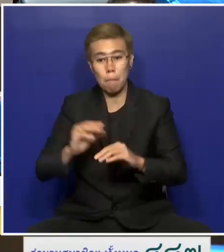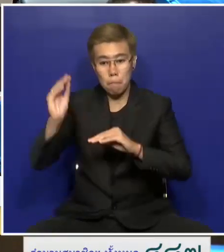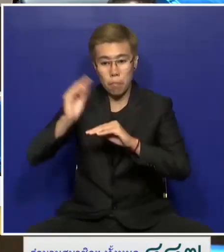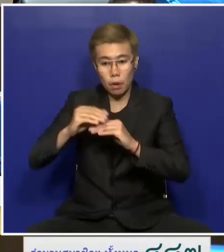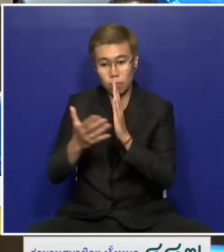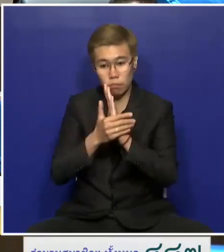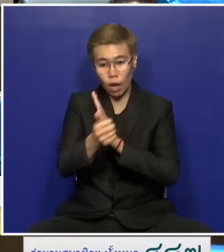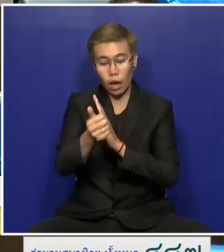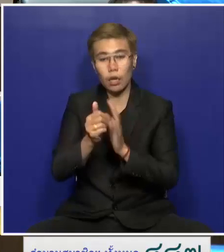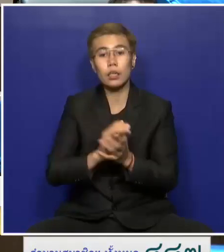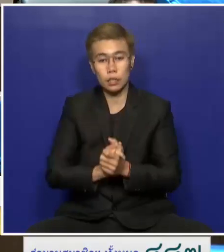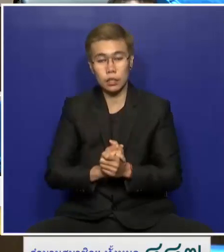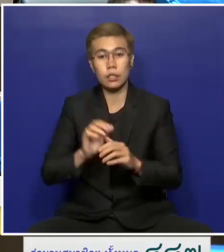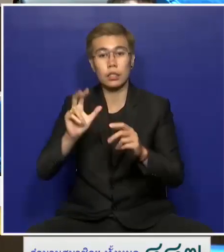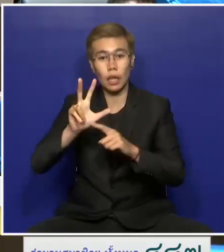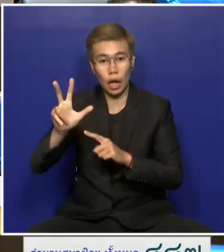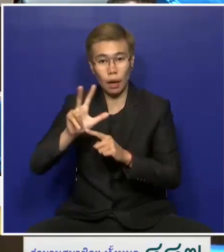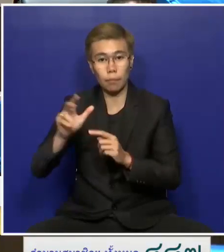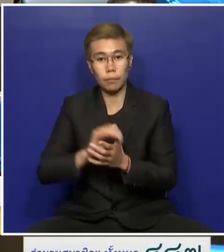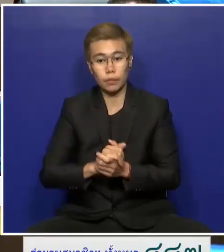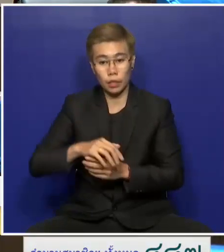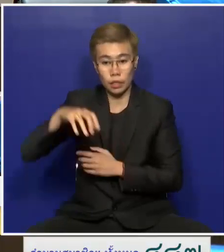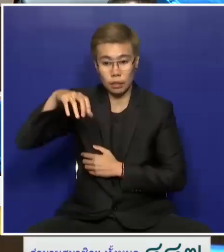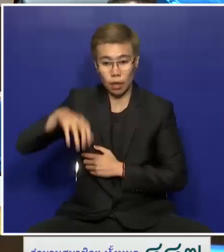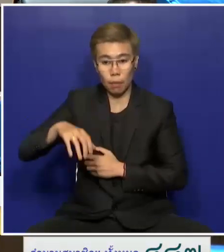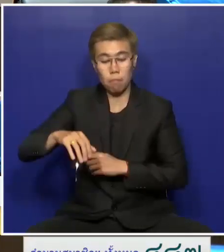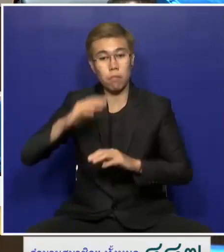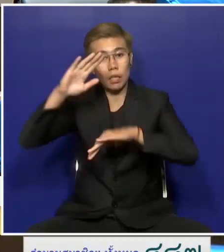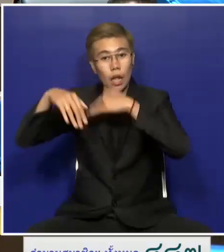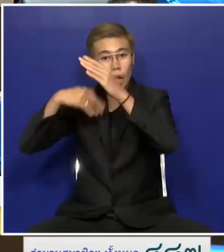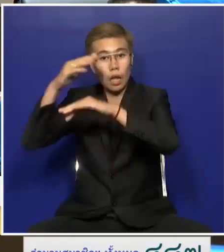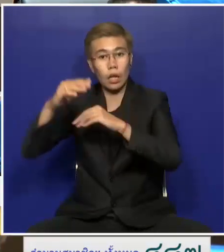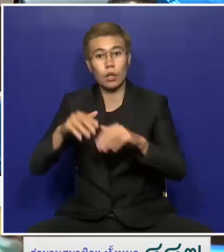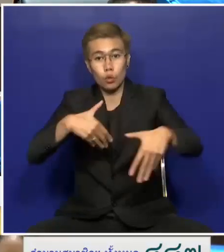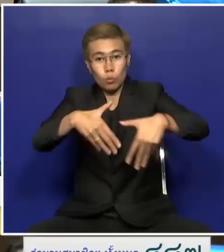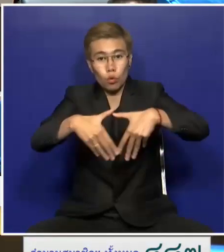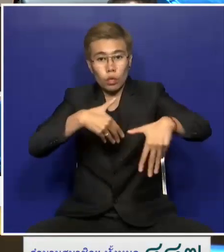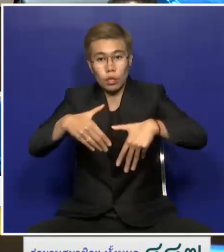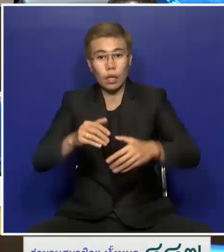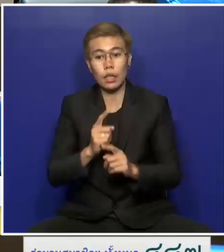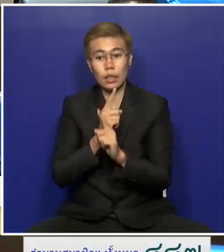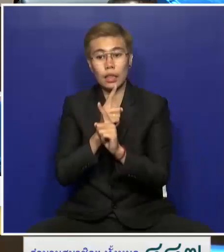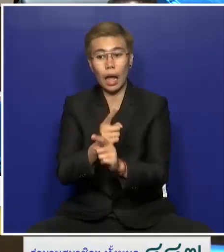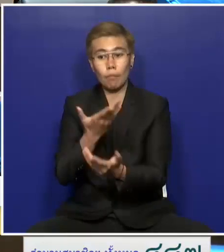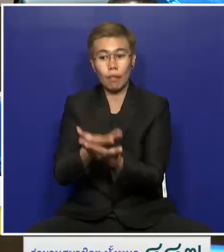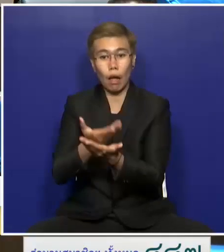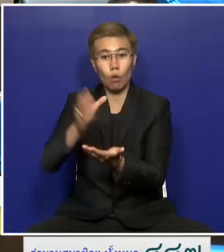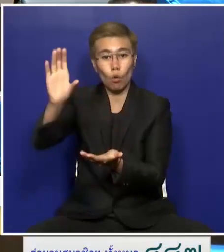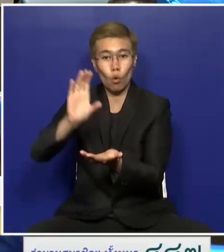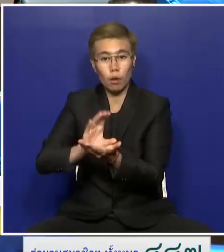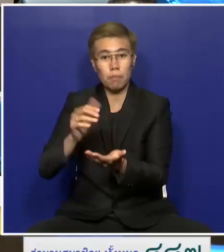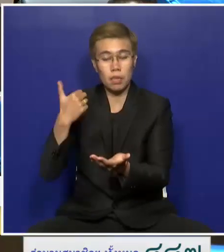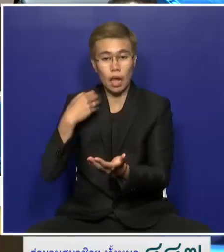การเกษตร 3. สถาบันพัฒนาองค์กรชุมชนได้มีที่อยู่อาศัยตามที่ได้จัดสรรงบประมาณไว้เพื่อการทำมีอาชี